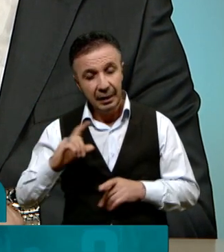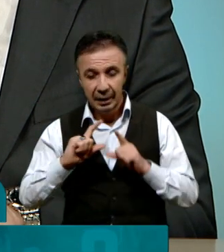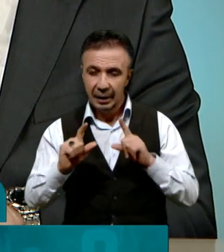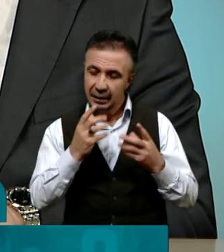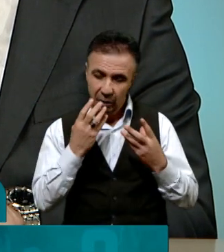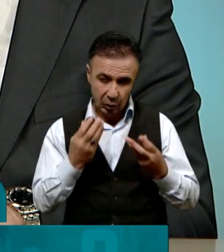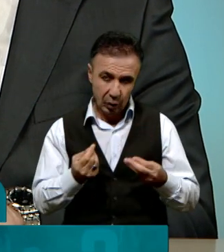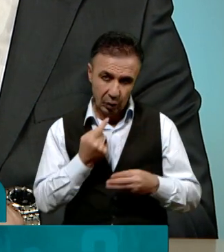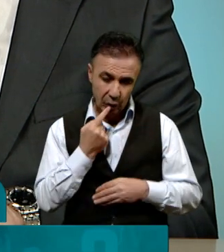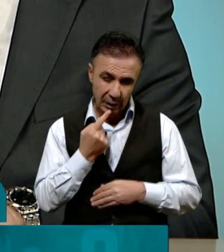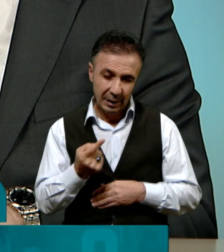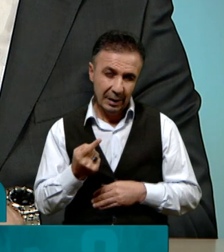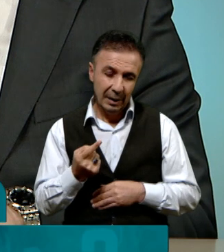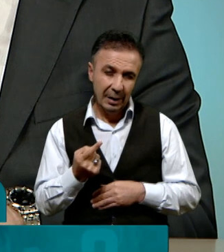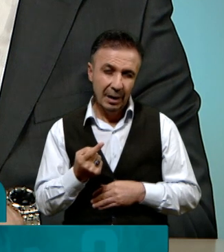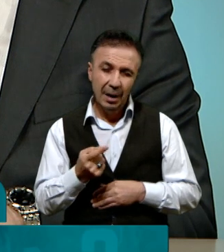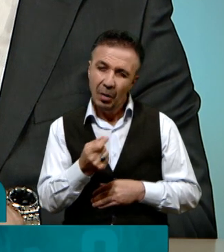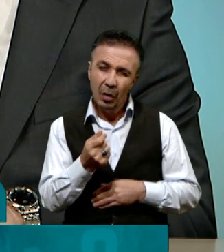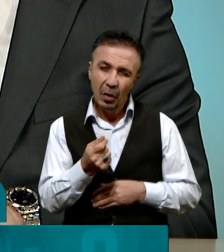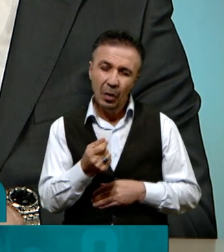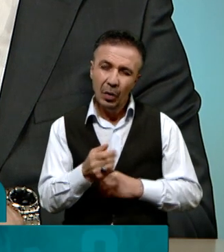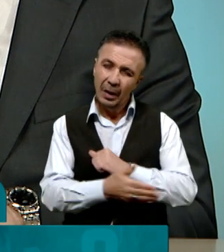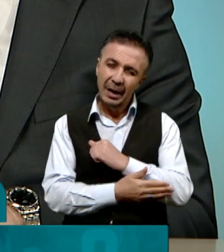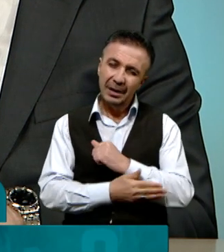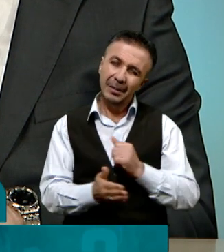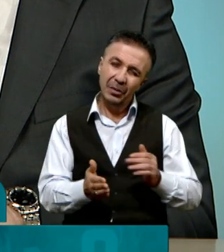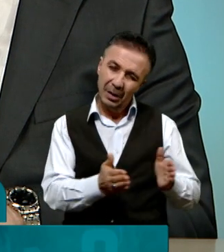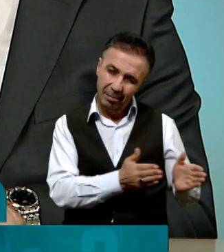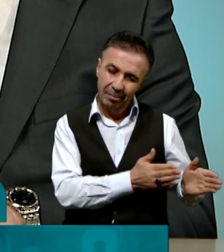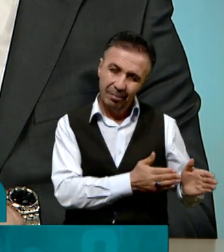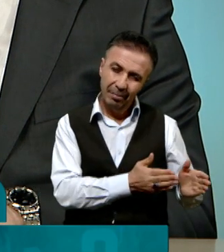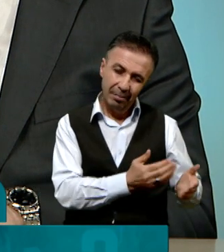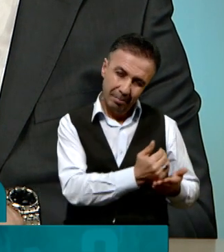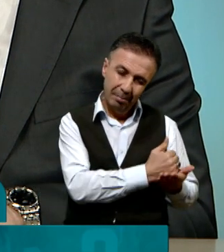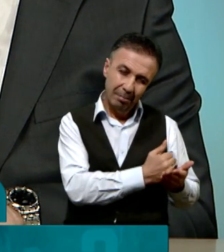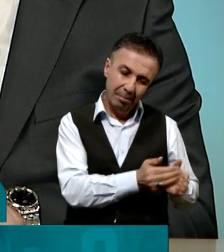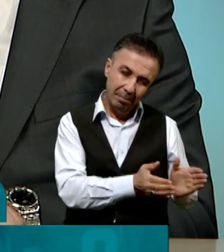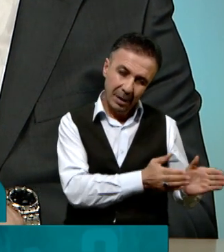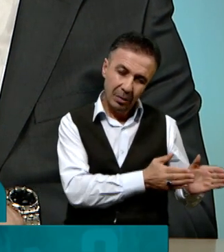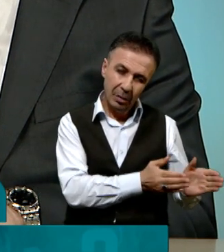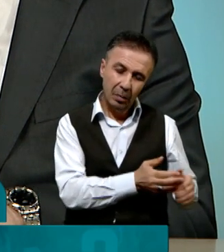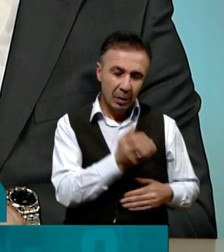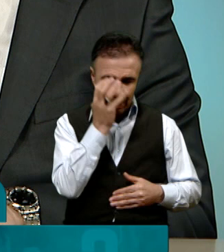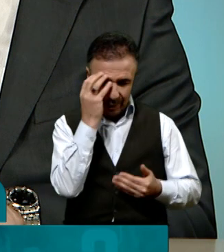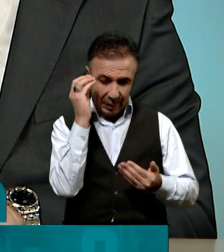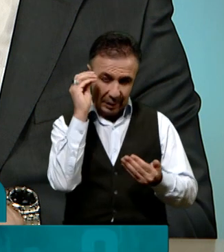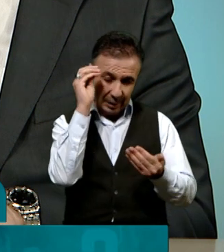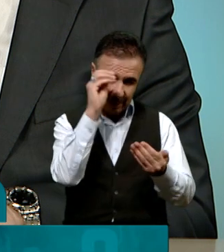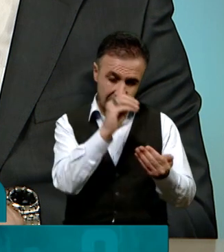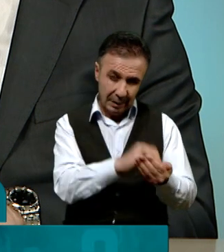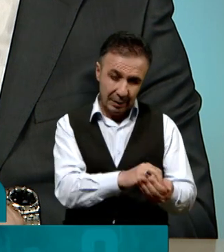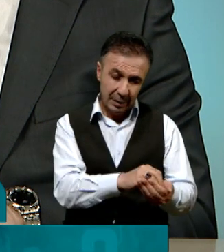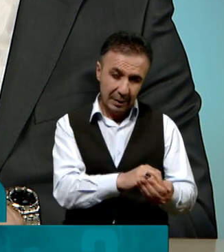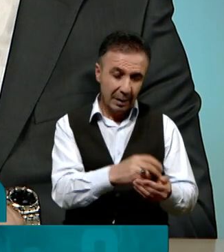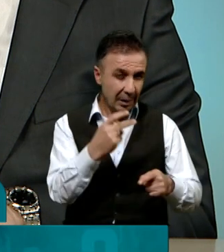sıkıntıları olur diye kenara bırakıyoruz. Yani harcamayı yapmıyoruz. Bunlara sadaka vermemiz gerekir mi biriken paraları?